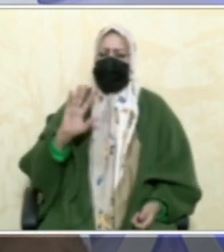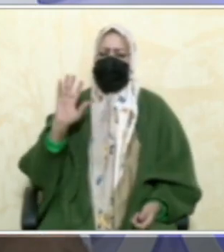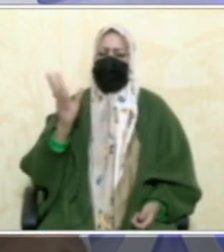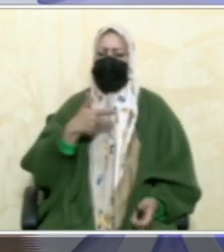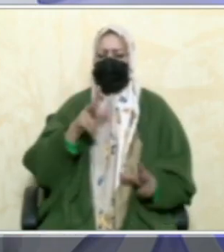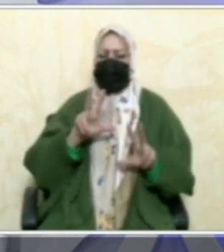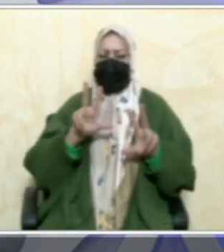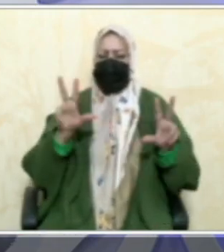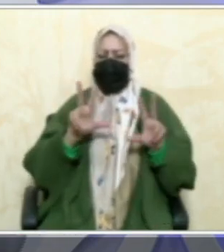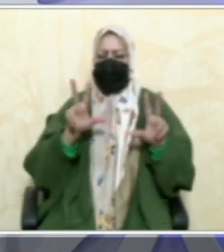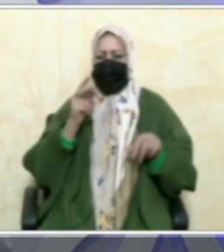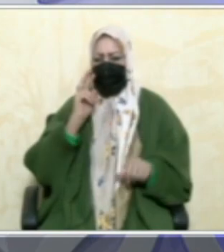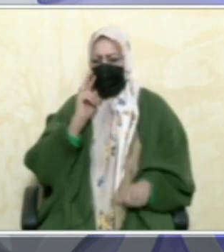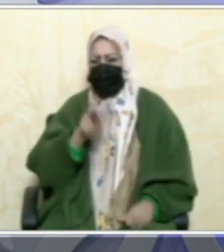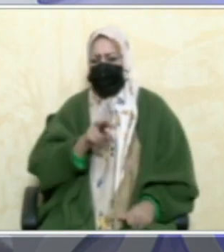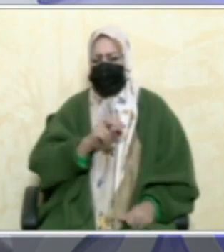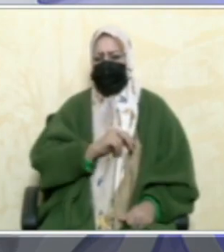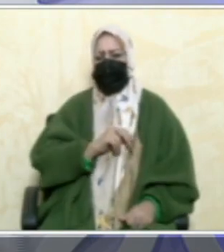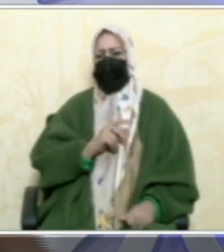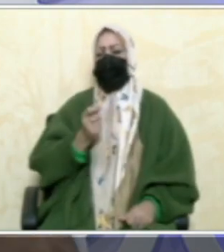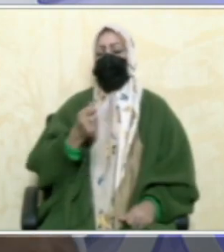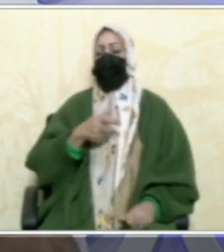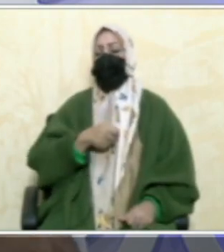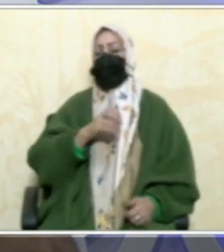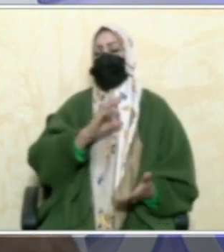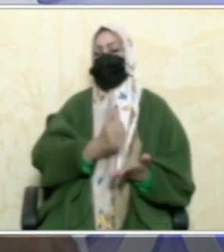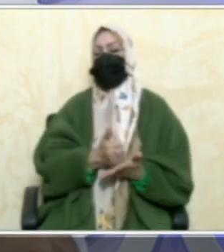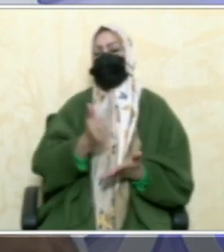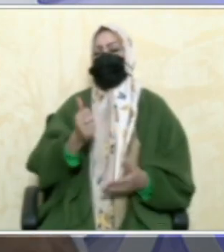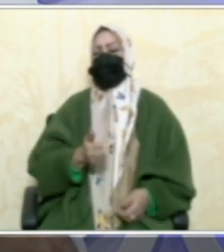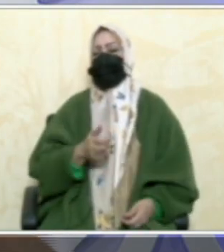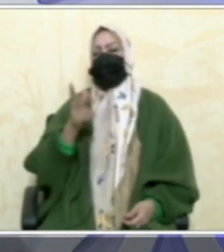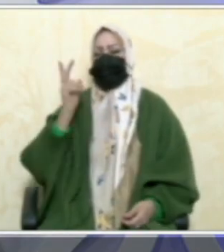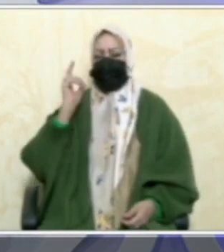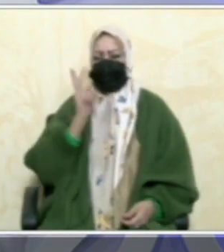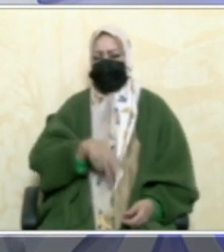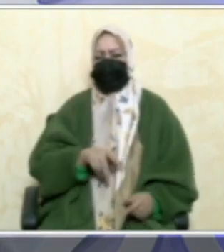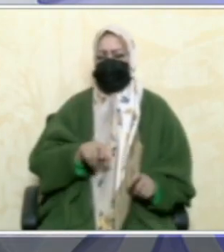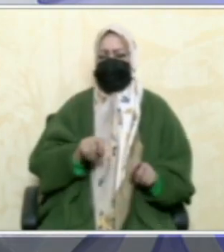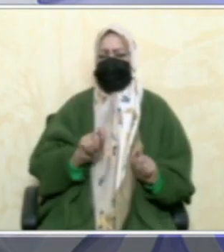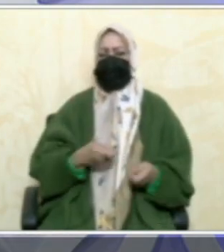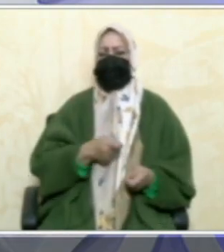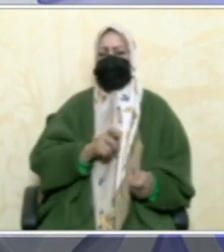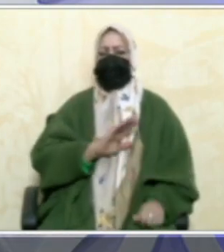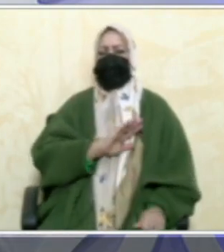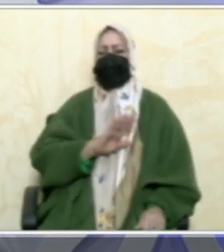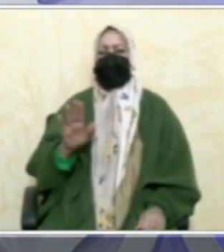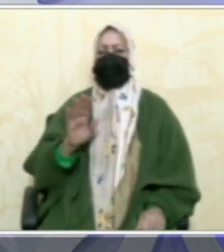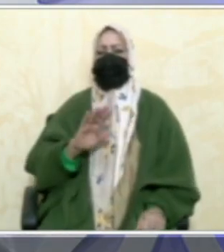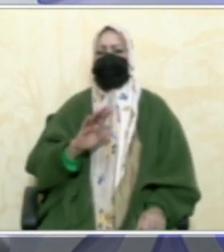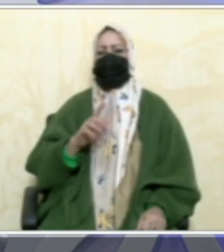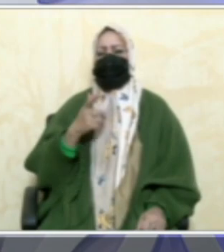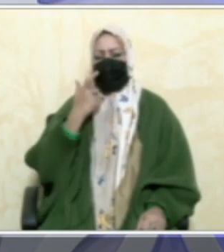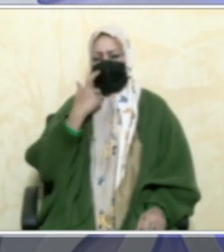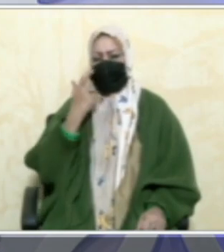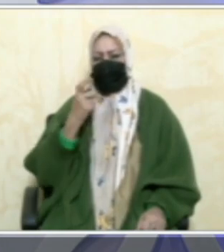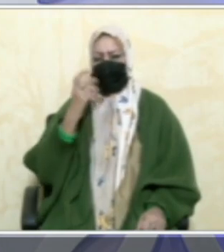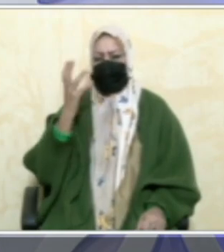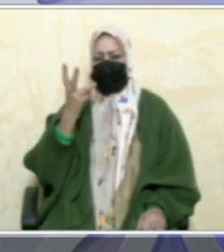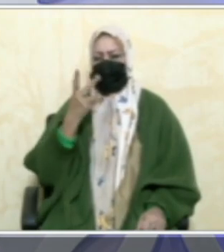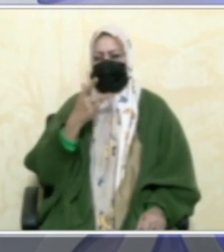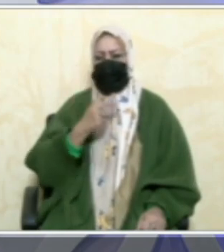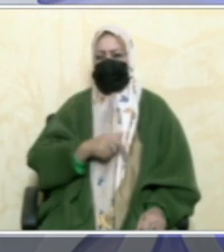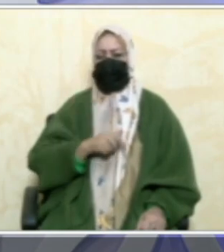مالية كبيرة، وإما بالإقفال من الأصل، وإما بمراقبة المحتوى، المهم بالطريقة التي